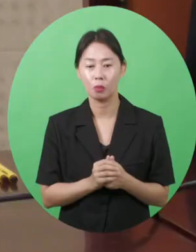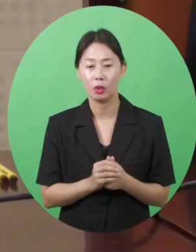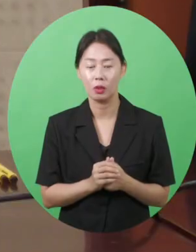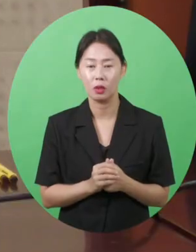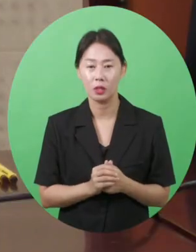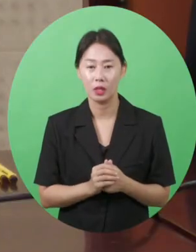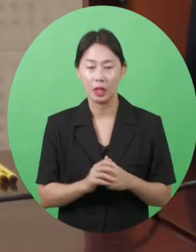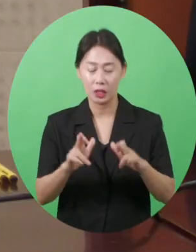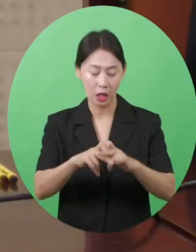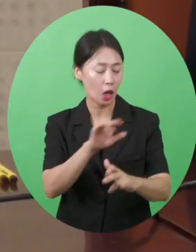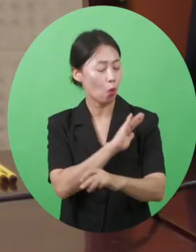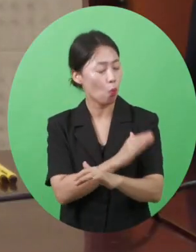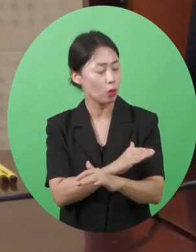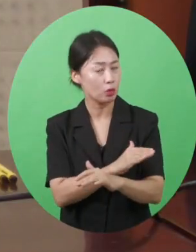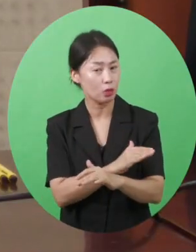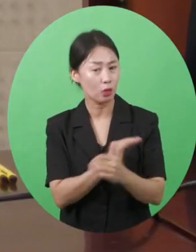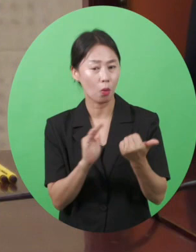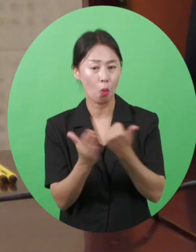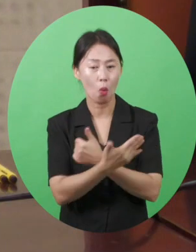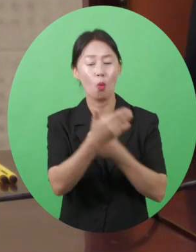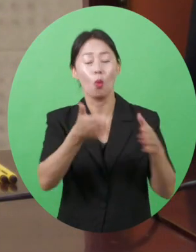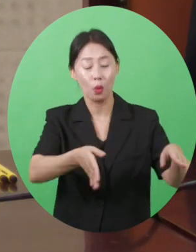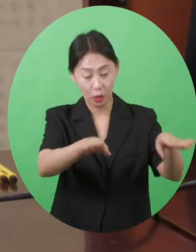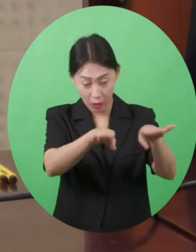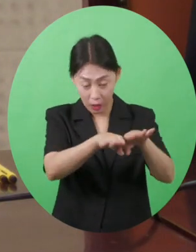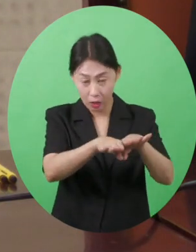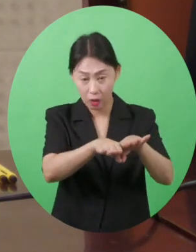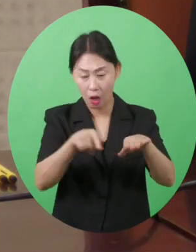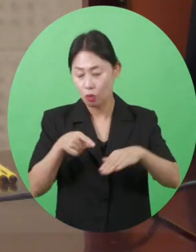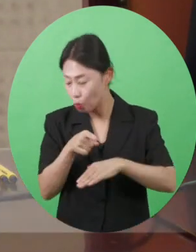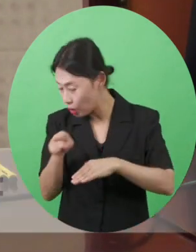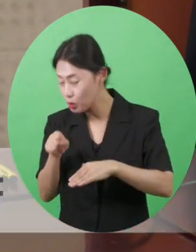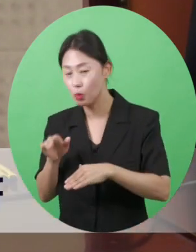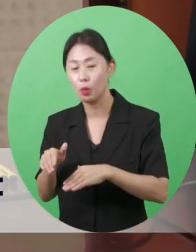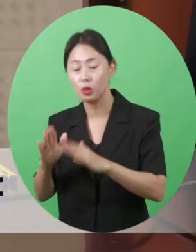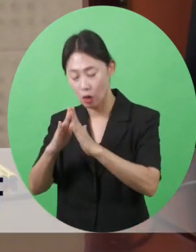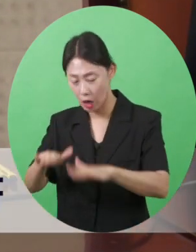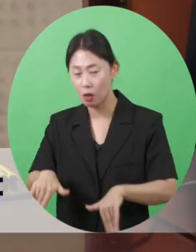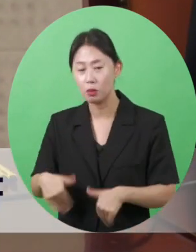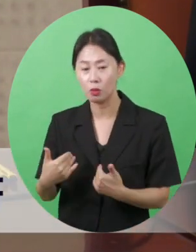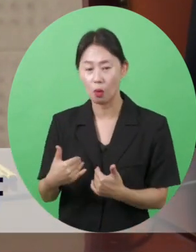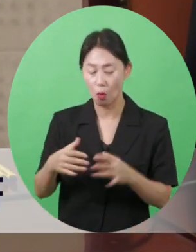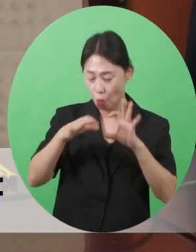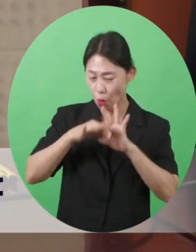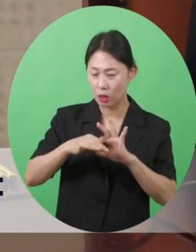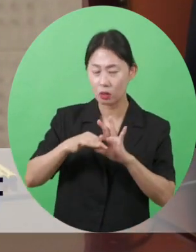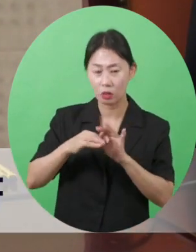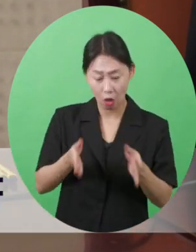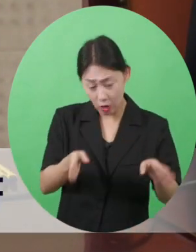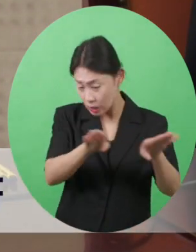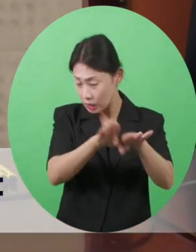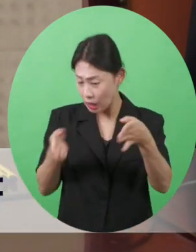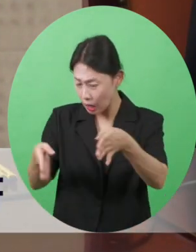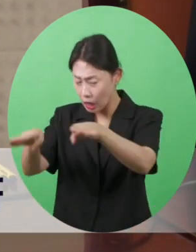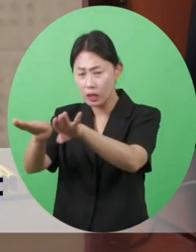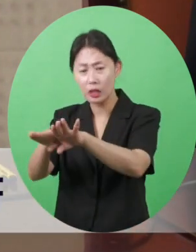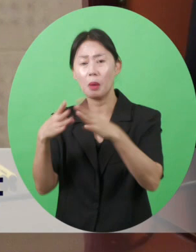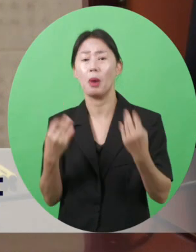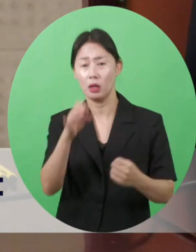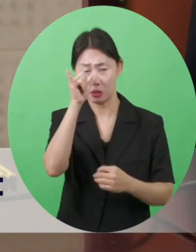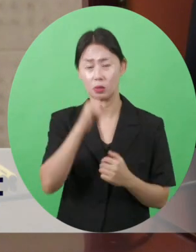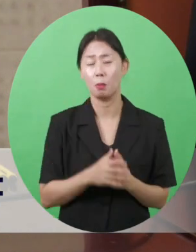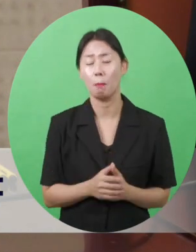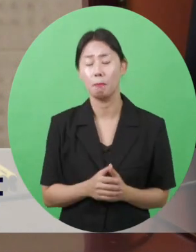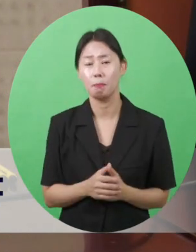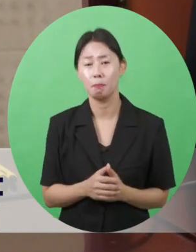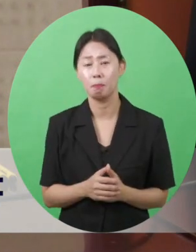이 권익옹호기관뿐만 아니라 저희 전라남도가 저희 전라남도 관련된 기관이라든가 사무에 대해서